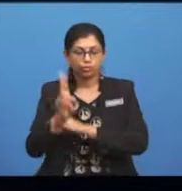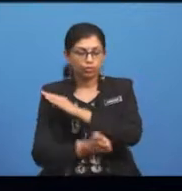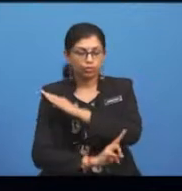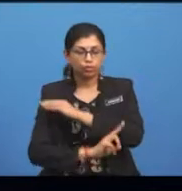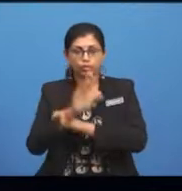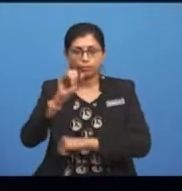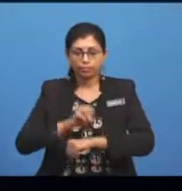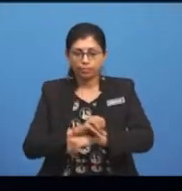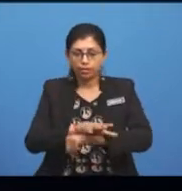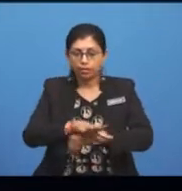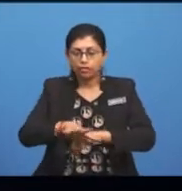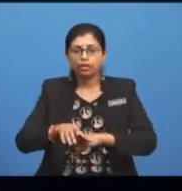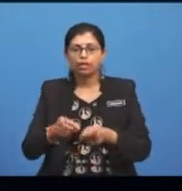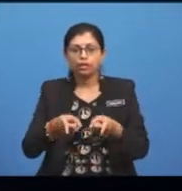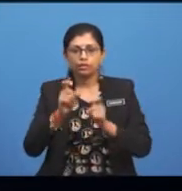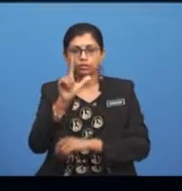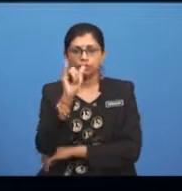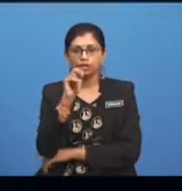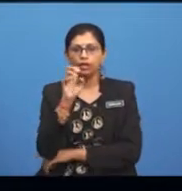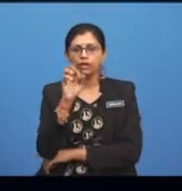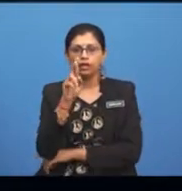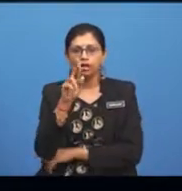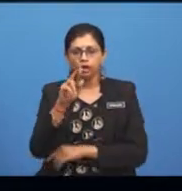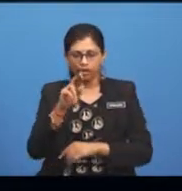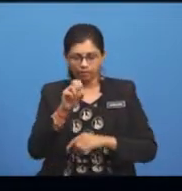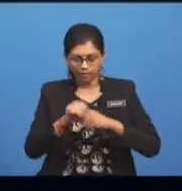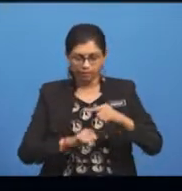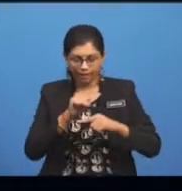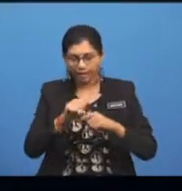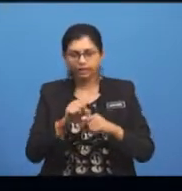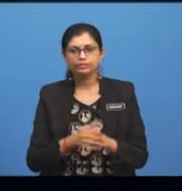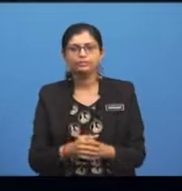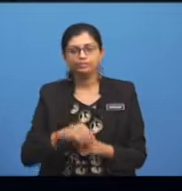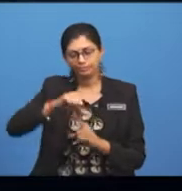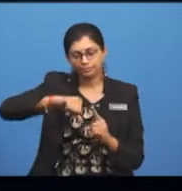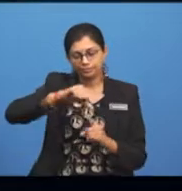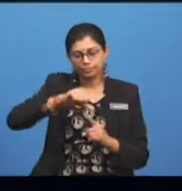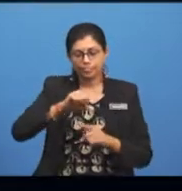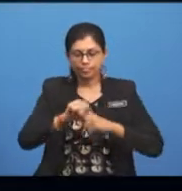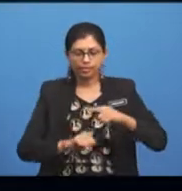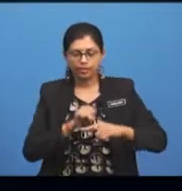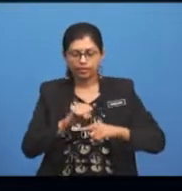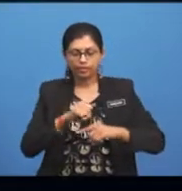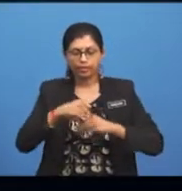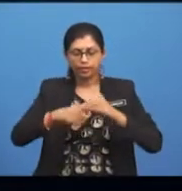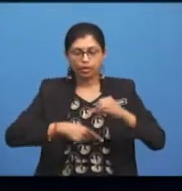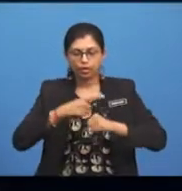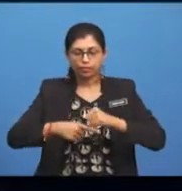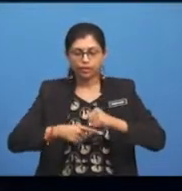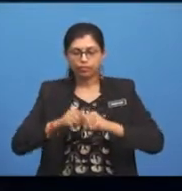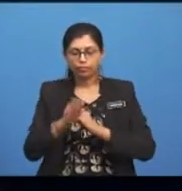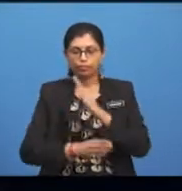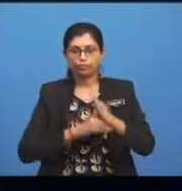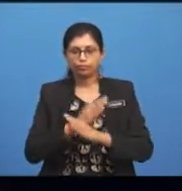laju linear satelit adalah apabila satelit mengorbit bumi, laju linear boleh